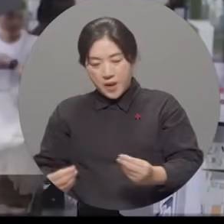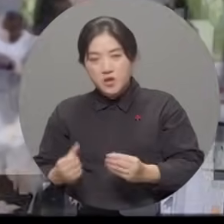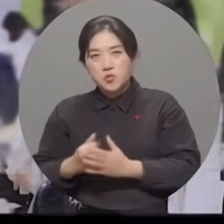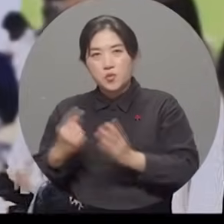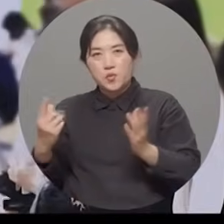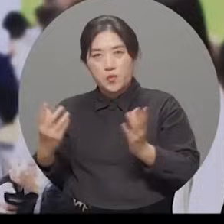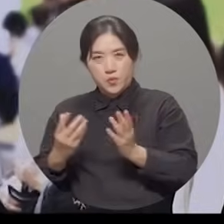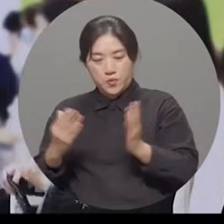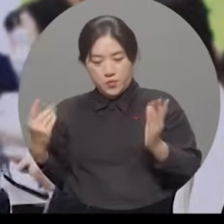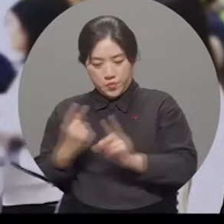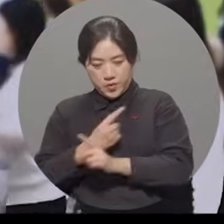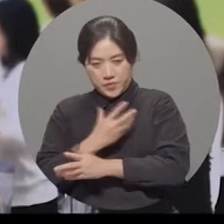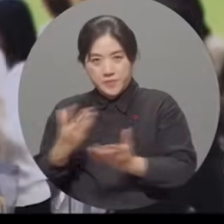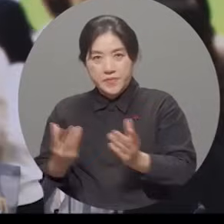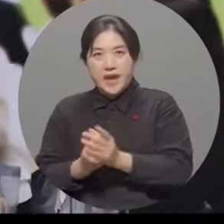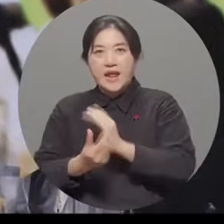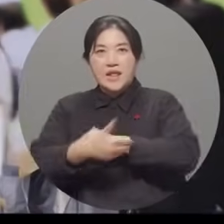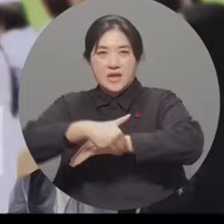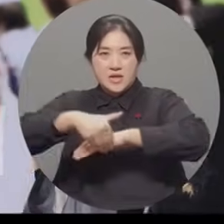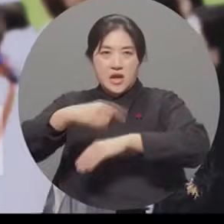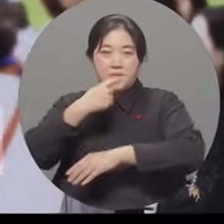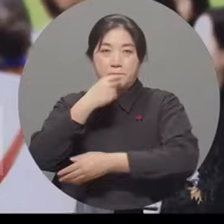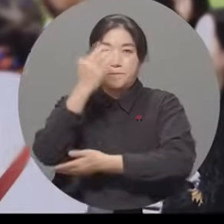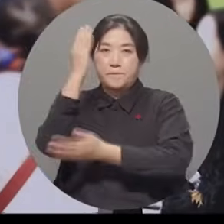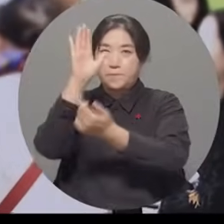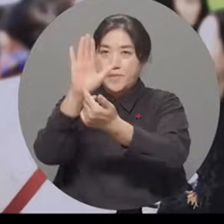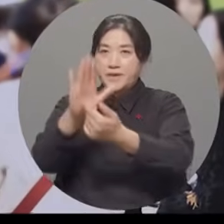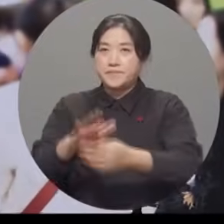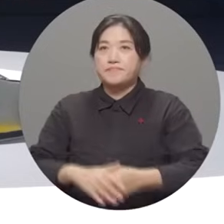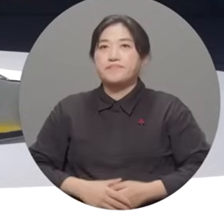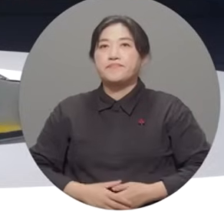완료할 예정이라고 밝혔습니다. MBC 뉴스 문다영입니다.